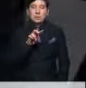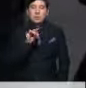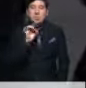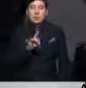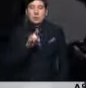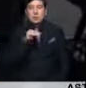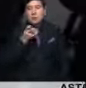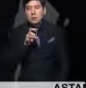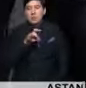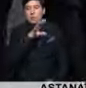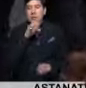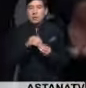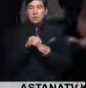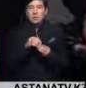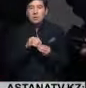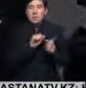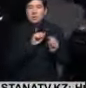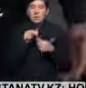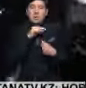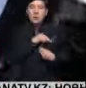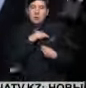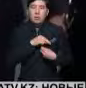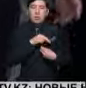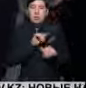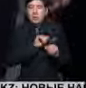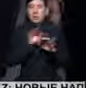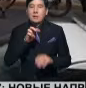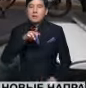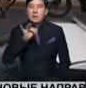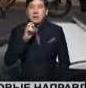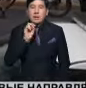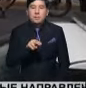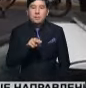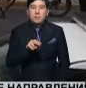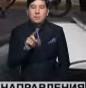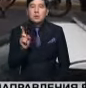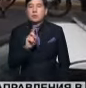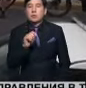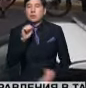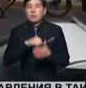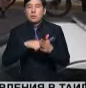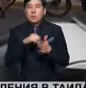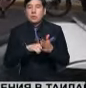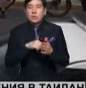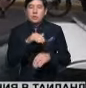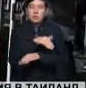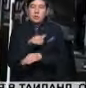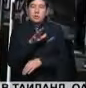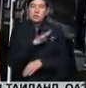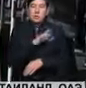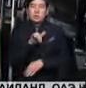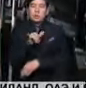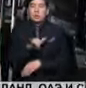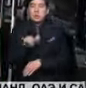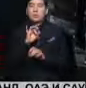Пуэрто-Рико – это его сторонники, имея в виду сторонников Трампа. Чем вызвал шквал критики в свой адрес и, похоже, минус несколько